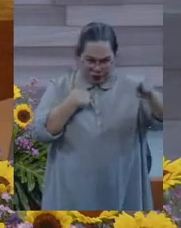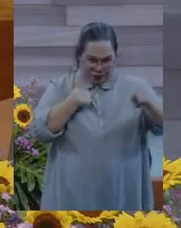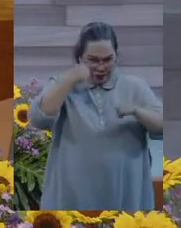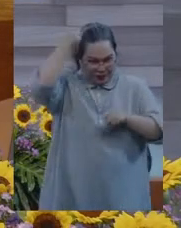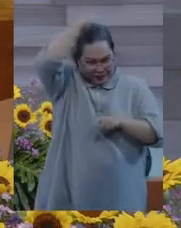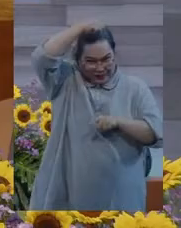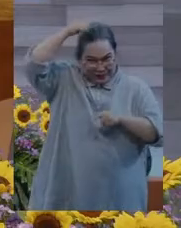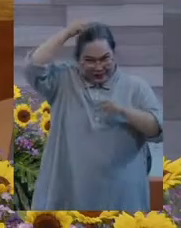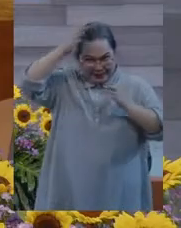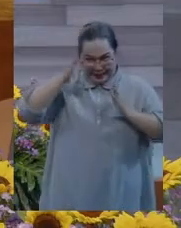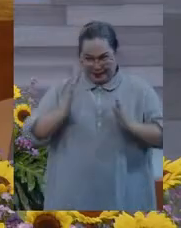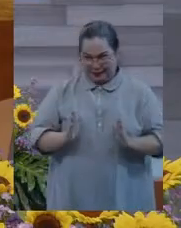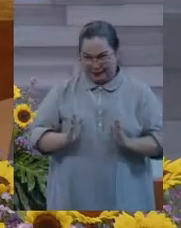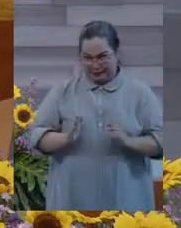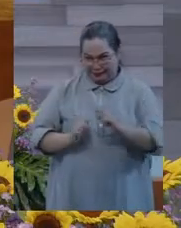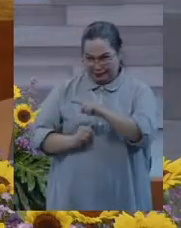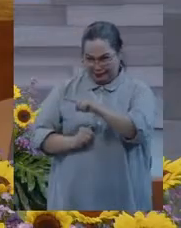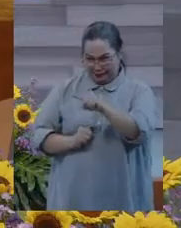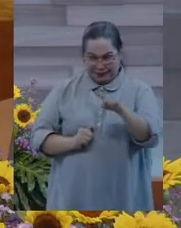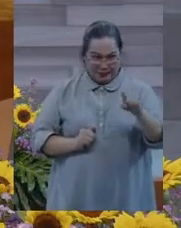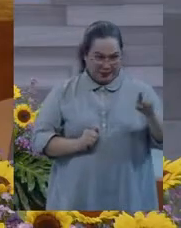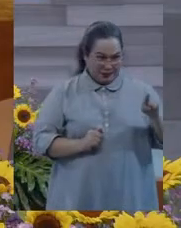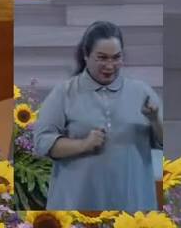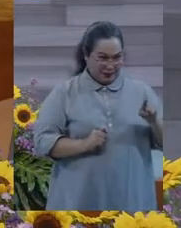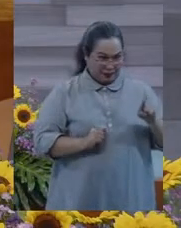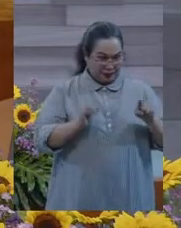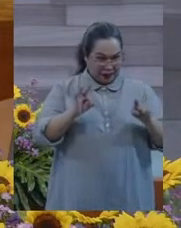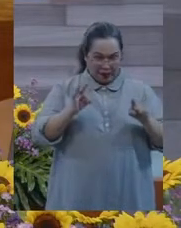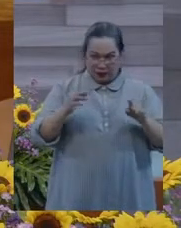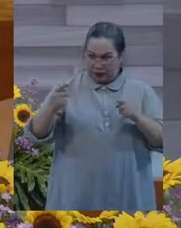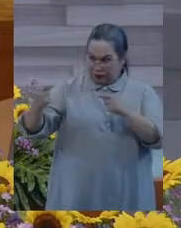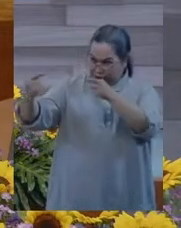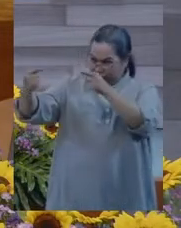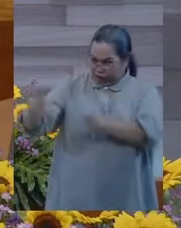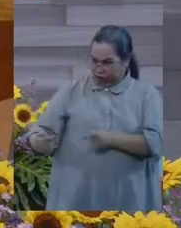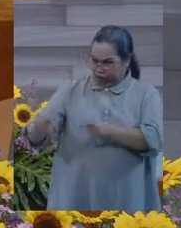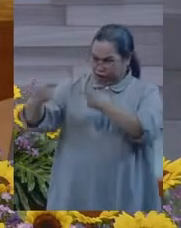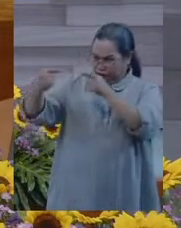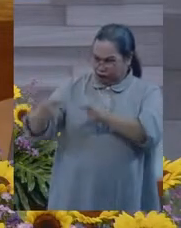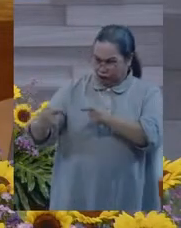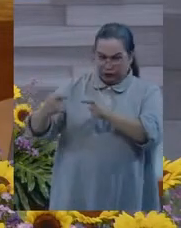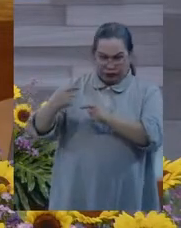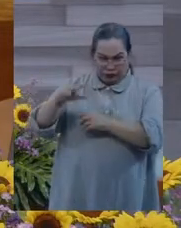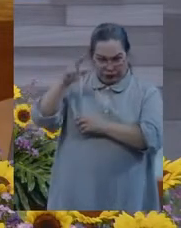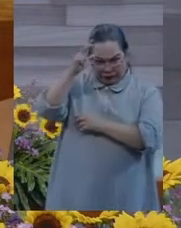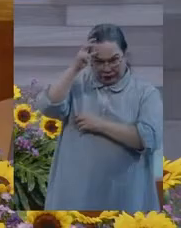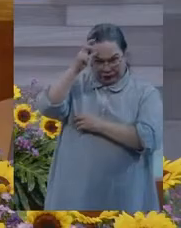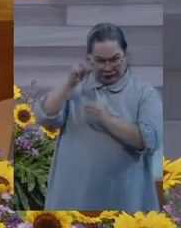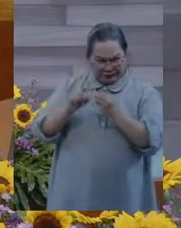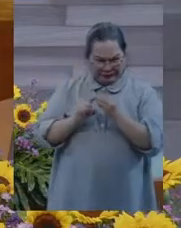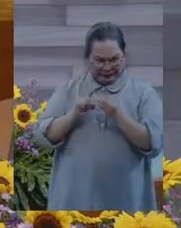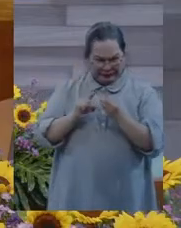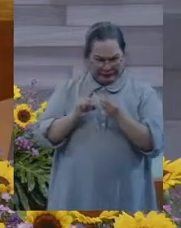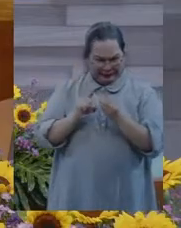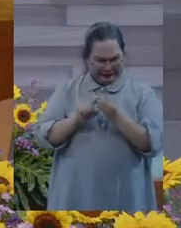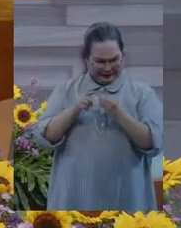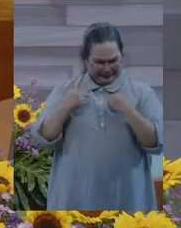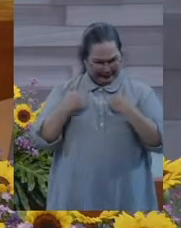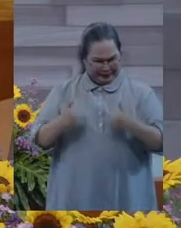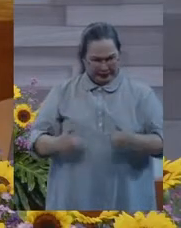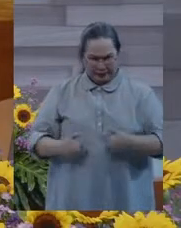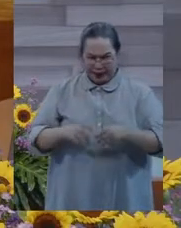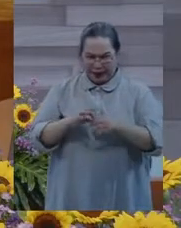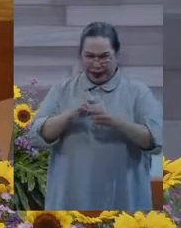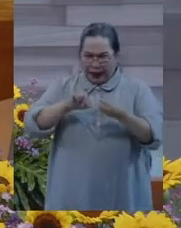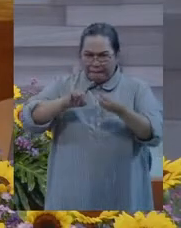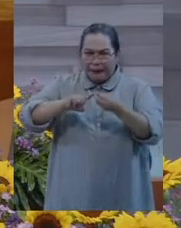saints. So ang sabi dito, he was contending with the devil, was disputing about the body of